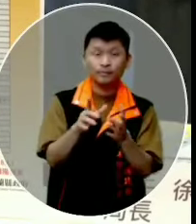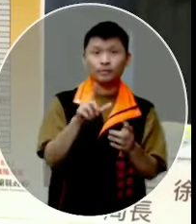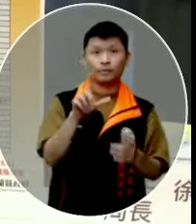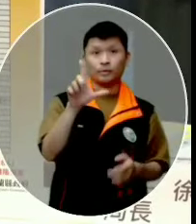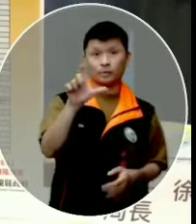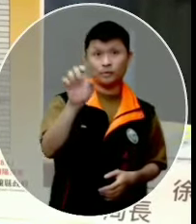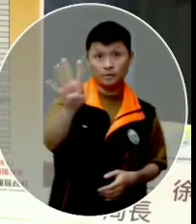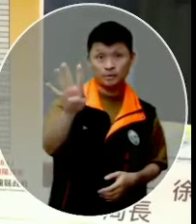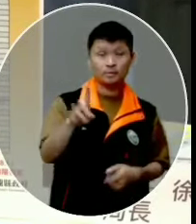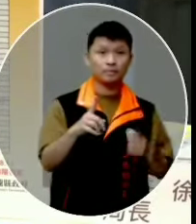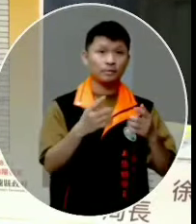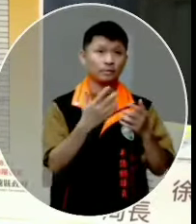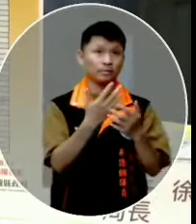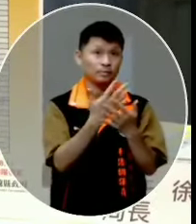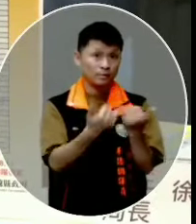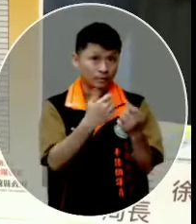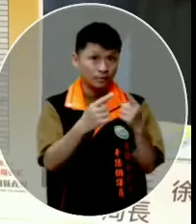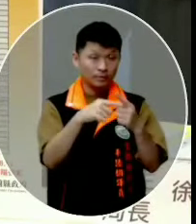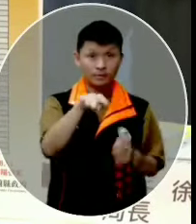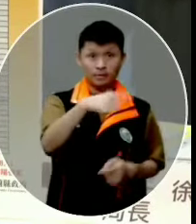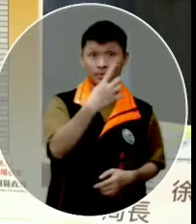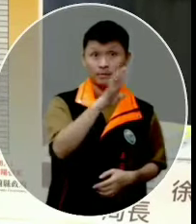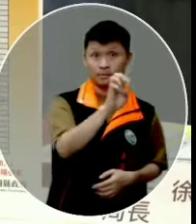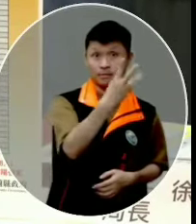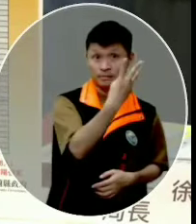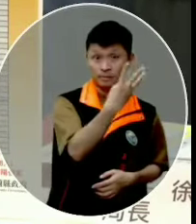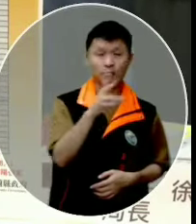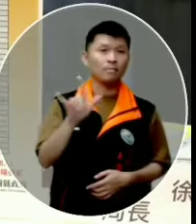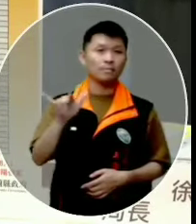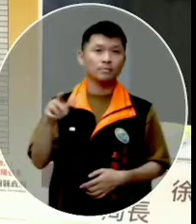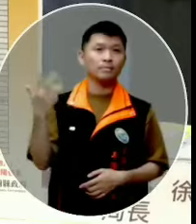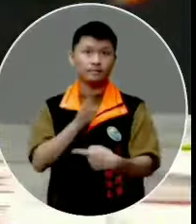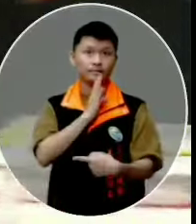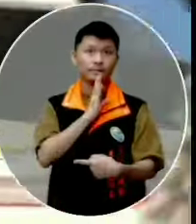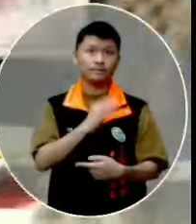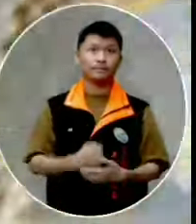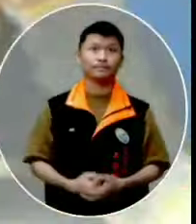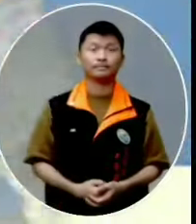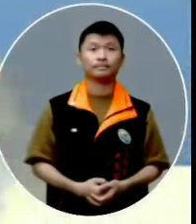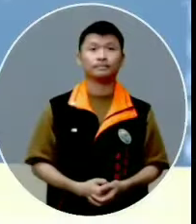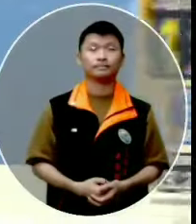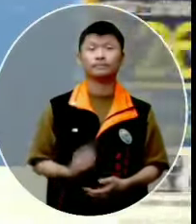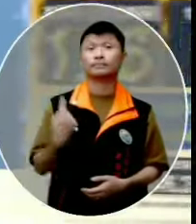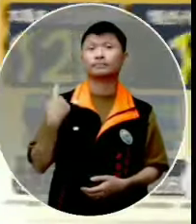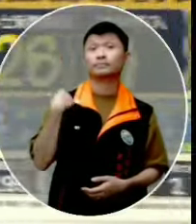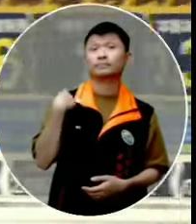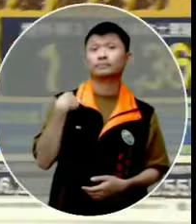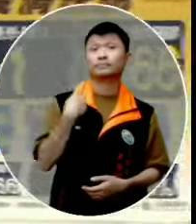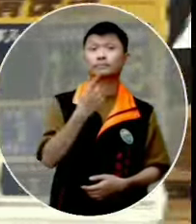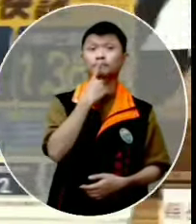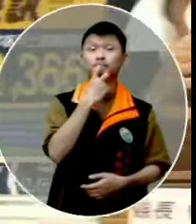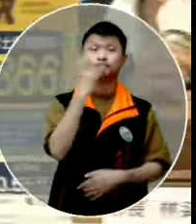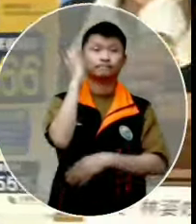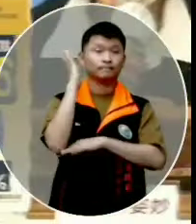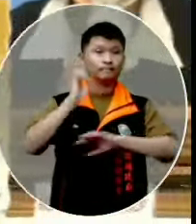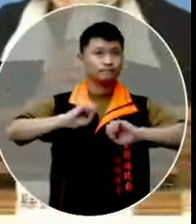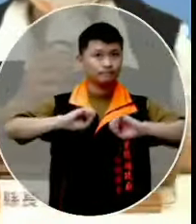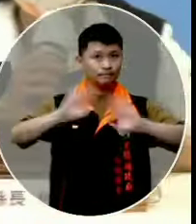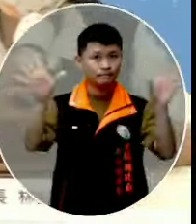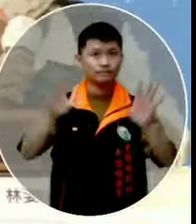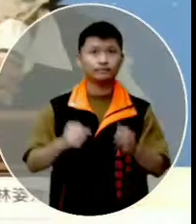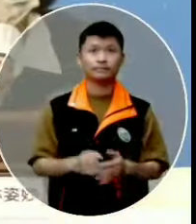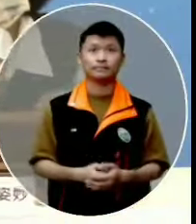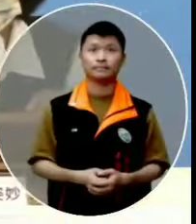64校，143位学生，8位教职员确诊。那昨天呢，中央宣布